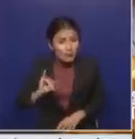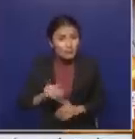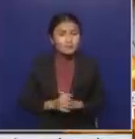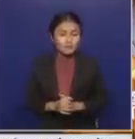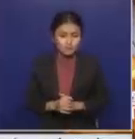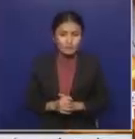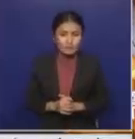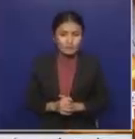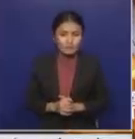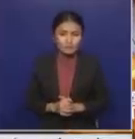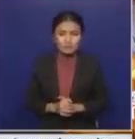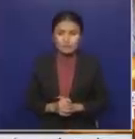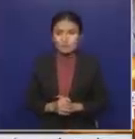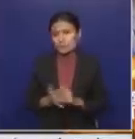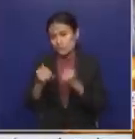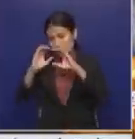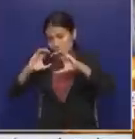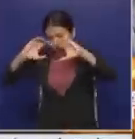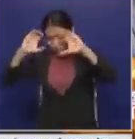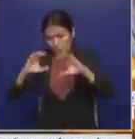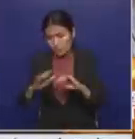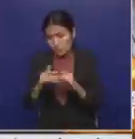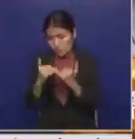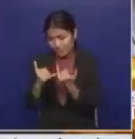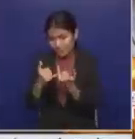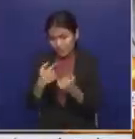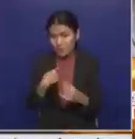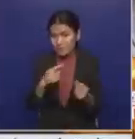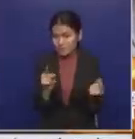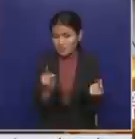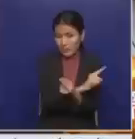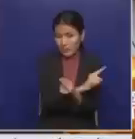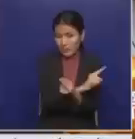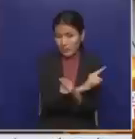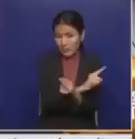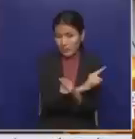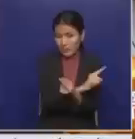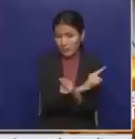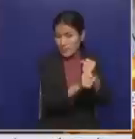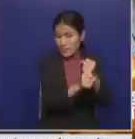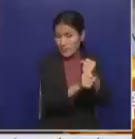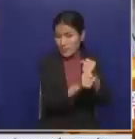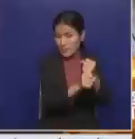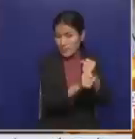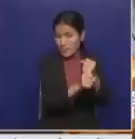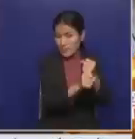ท่าทีของรัฐบาลต่อปรากฏการณ์ทางสังคมนี้ที่เกิดขึ้นอยู่ทุกวัน